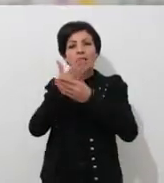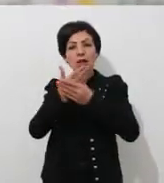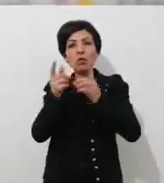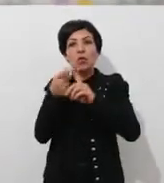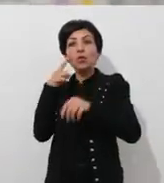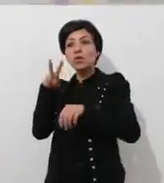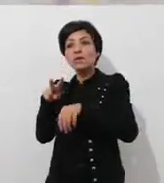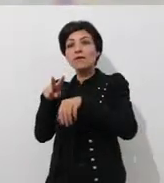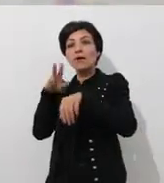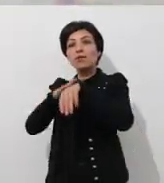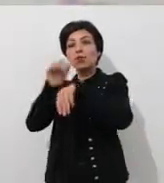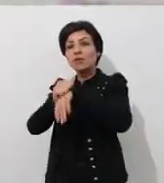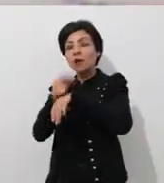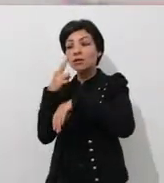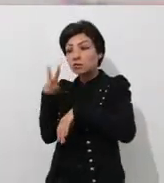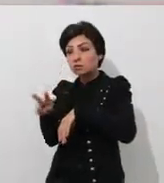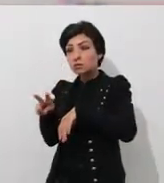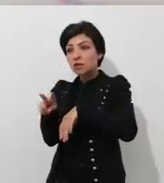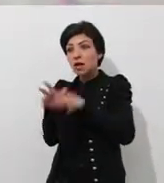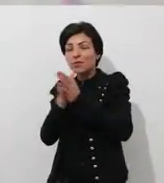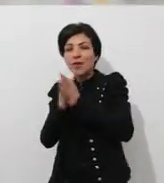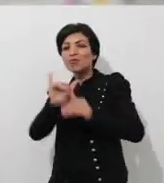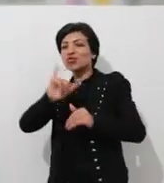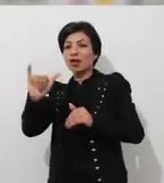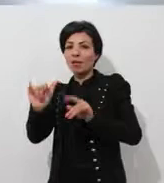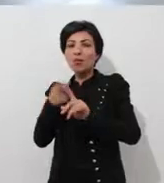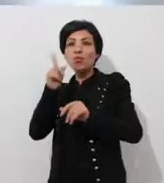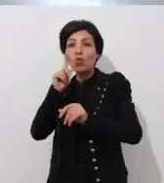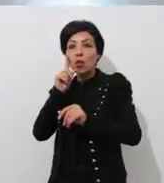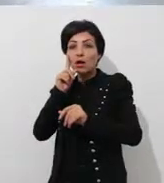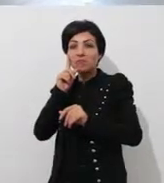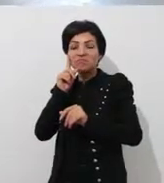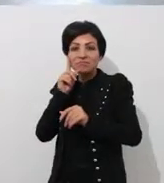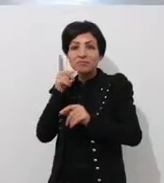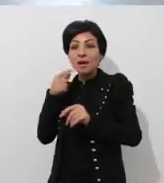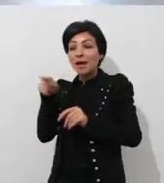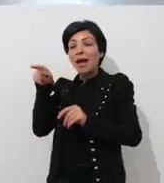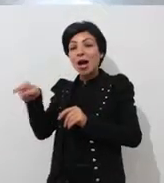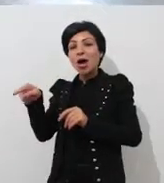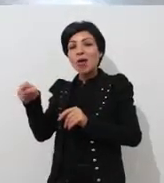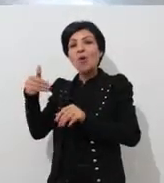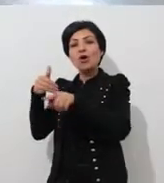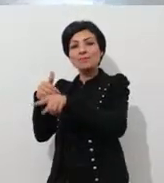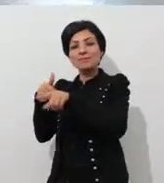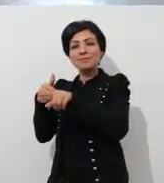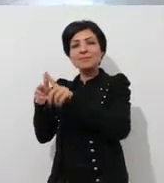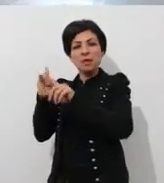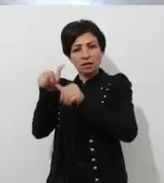معناها من الأول ما كانش متحمس للعملية نتاعو، لأن ولدنا ملهم